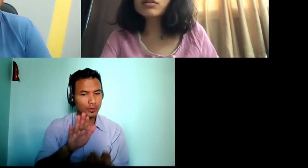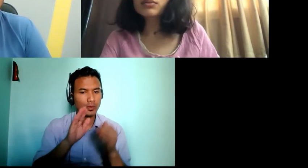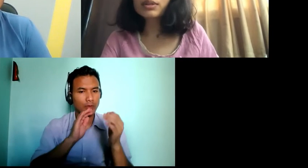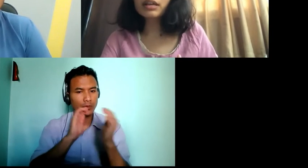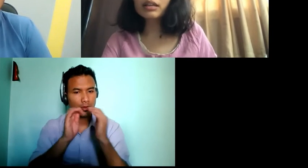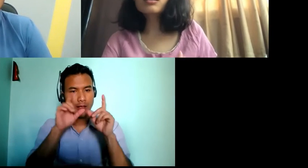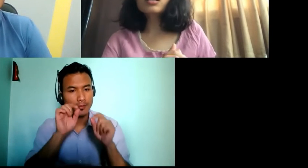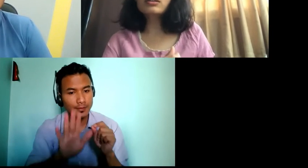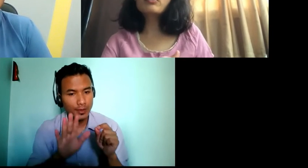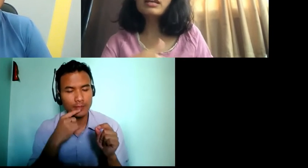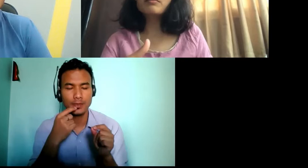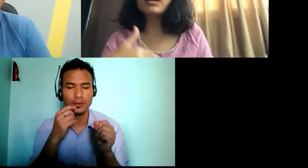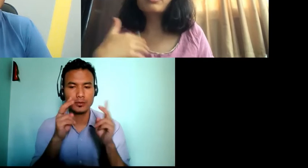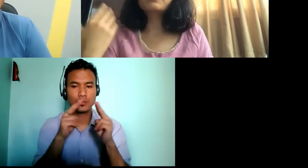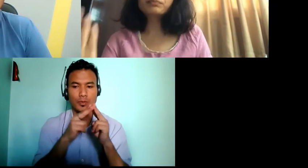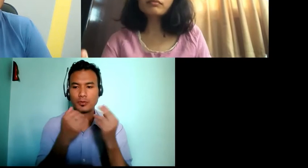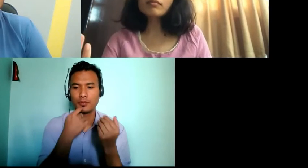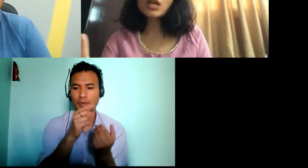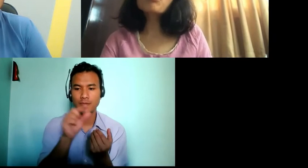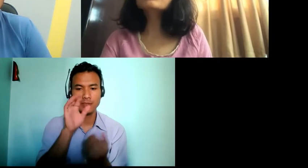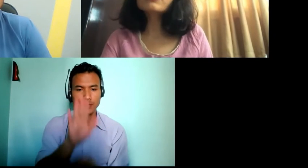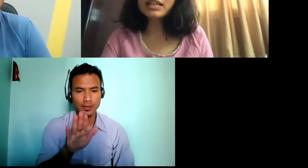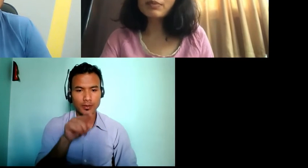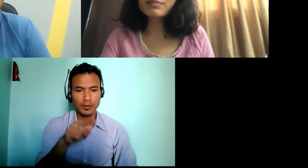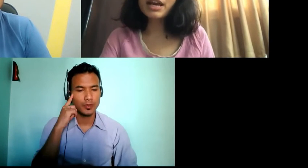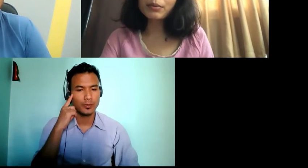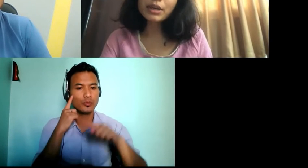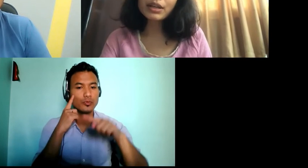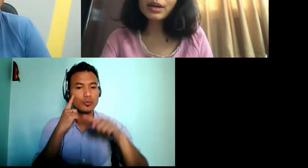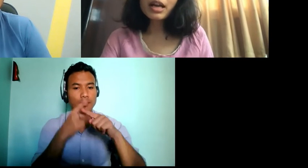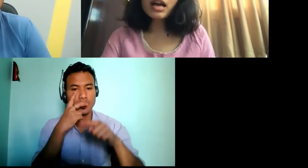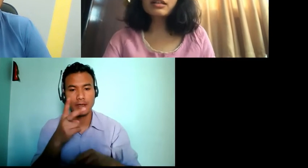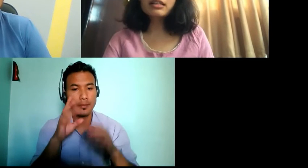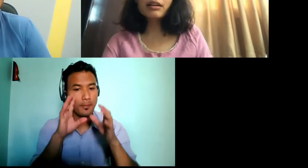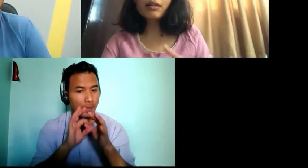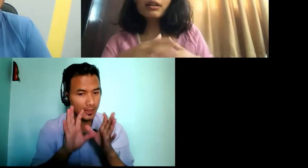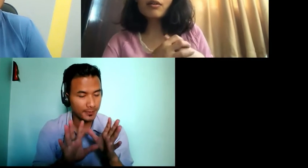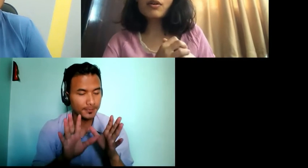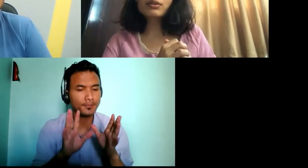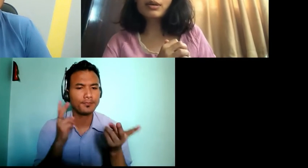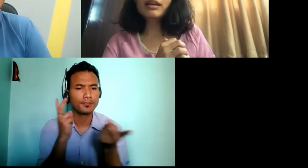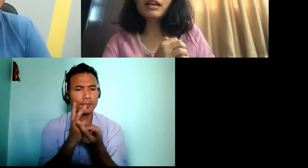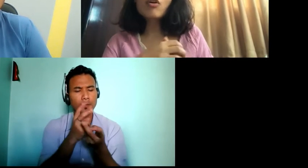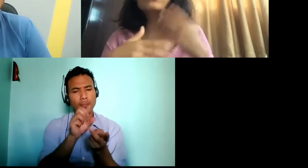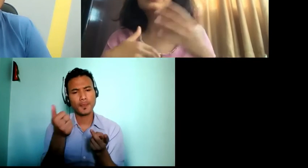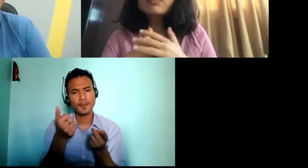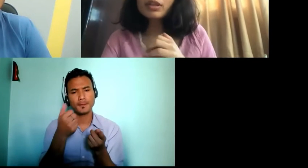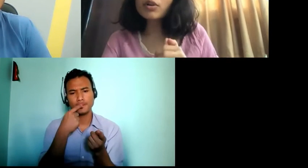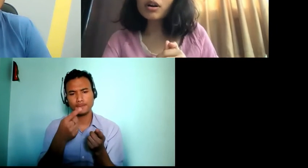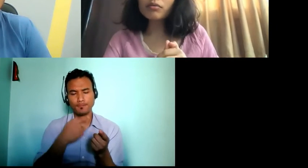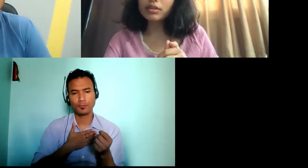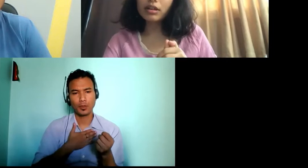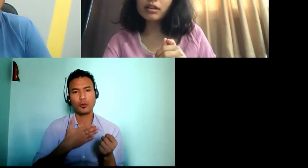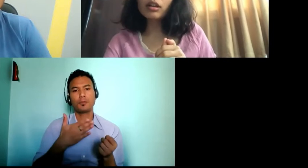कन्ट्याक्ट गर्नुहोस् होइन. त्यो पनि हामीले एउटा पोजिटिभ एस्पेक्टमा हेर्न मिल्यो. र त्यस्तै गरिकन अर्को भनेको यसले कन्फिडेन्स